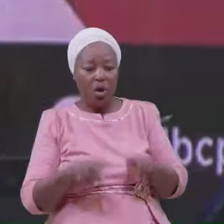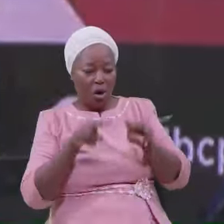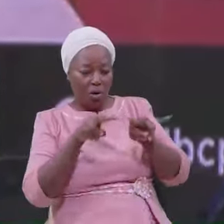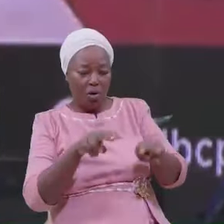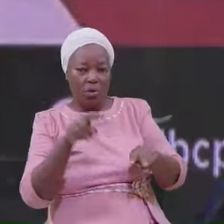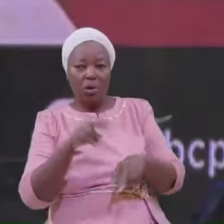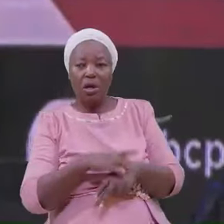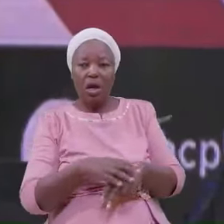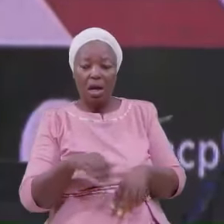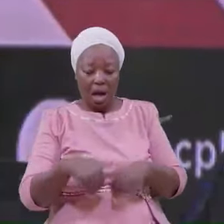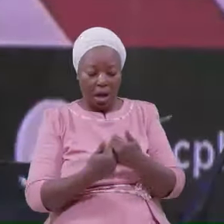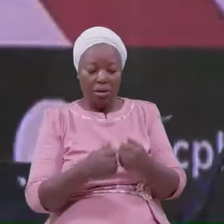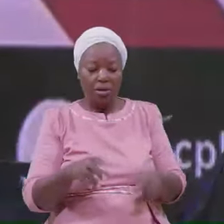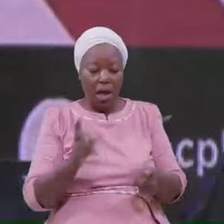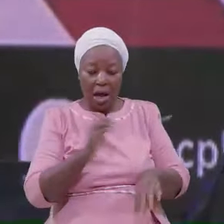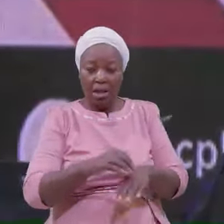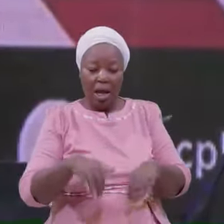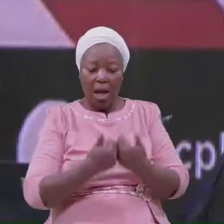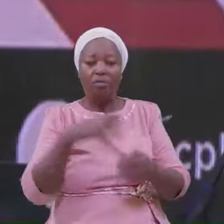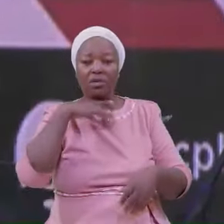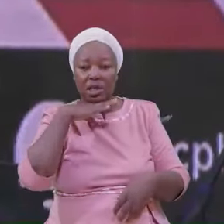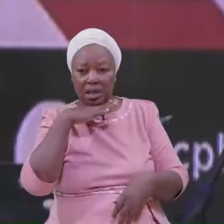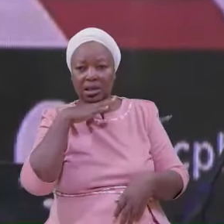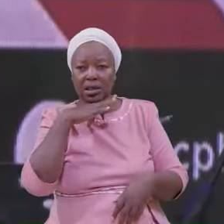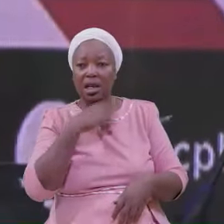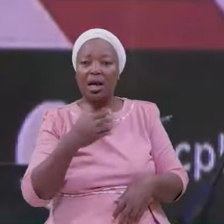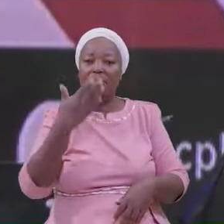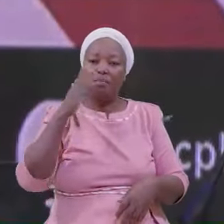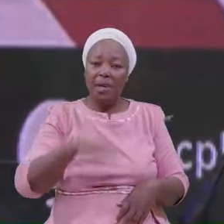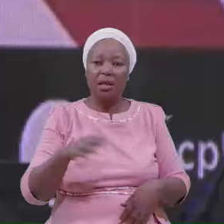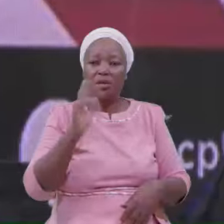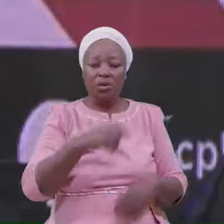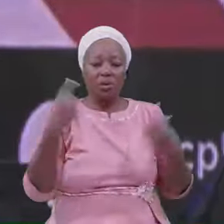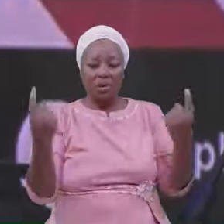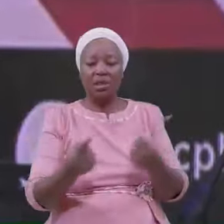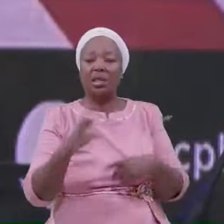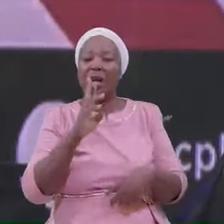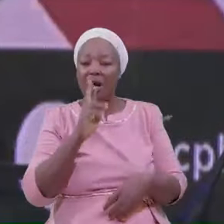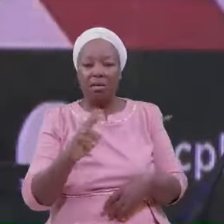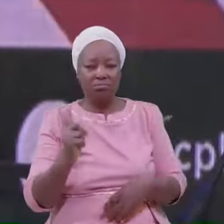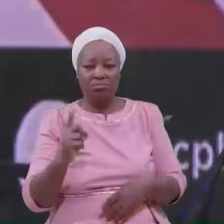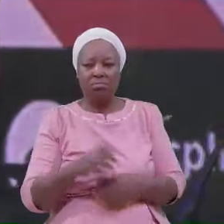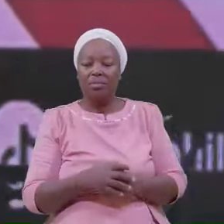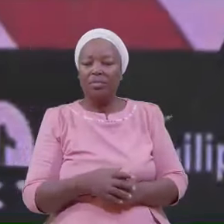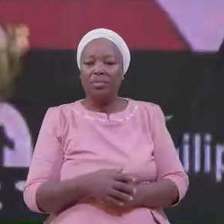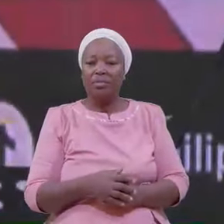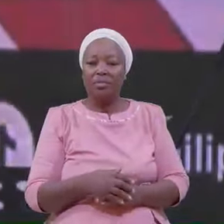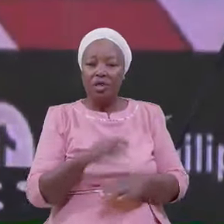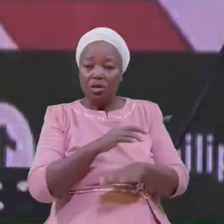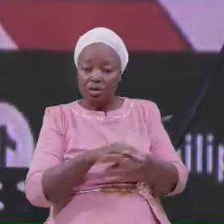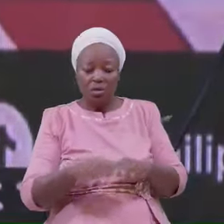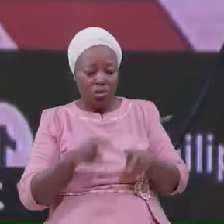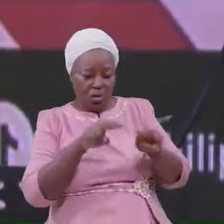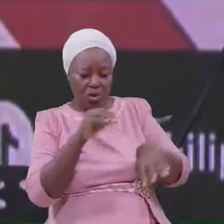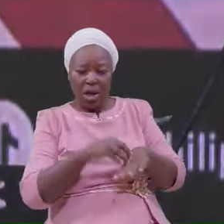and deep your sins are. Tignan mo kung gaano kakasalanan. Don't look at what people say